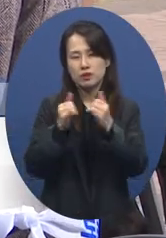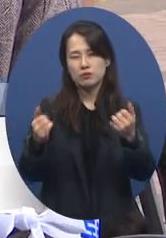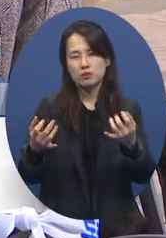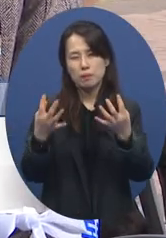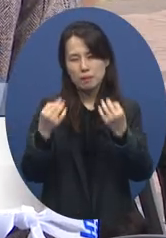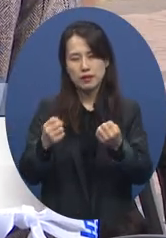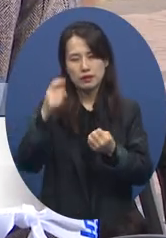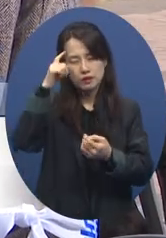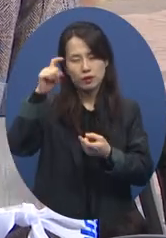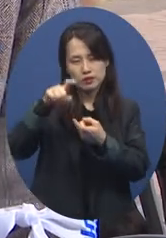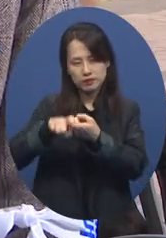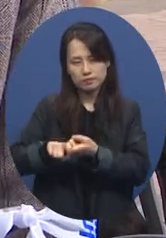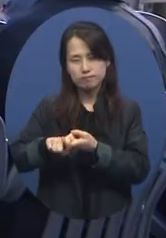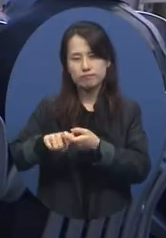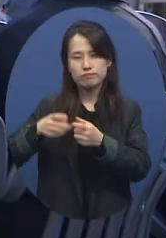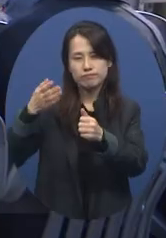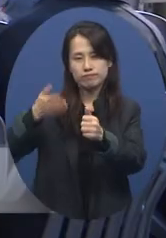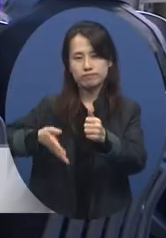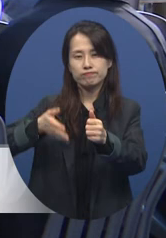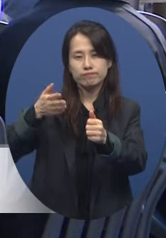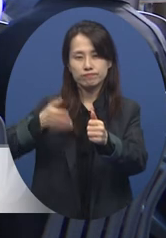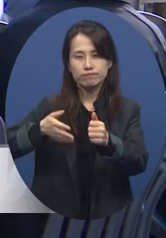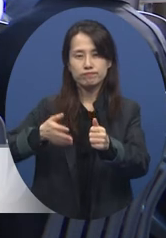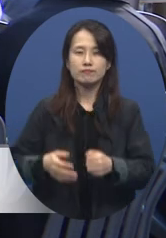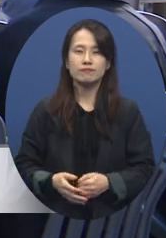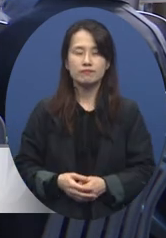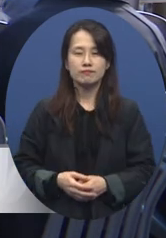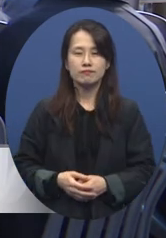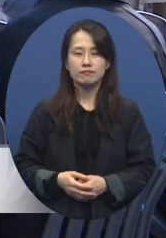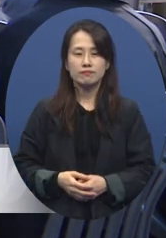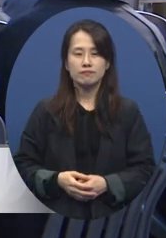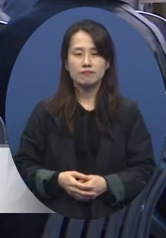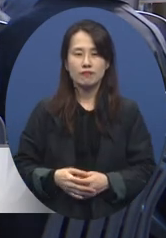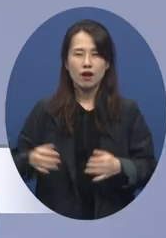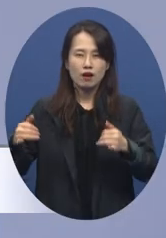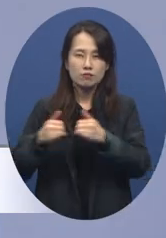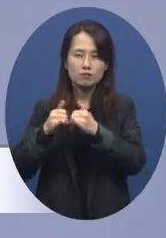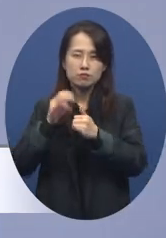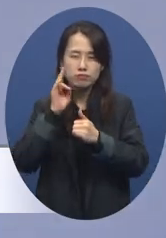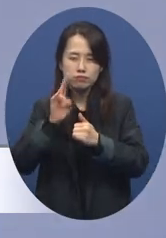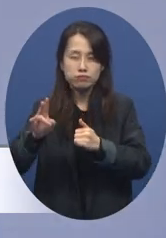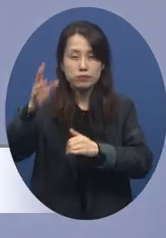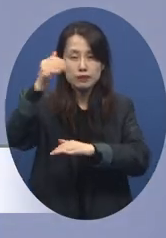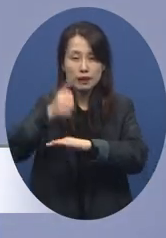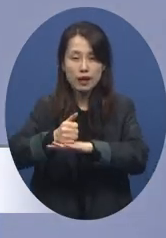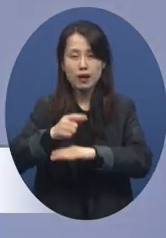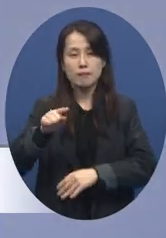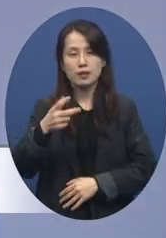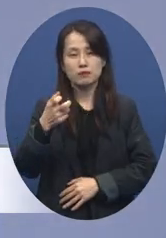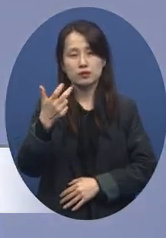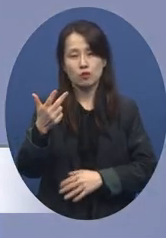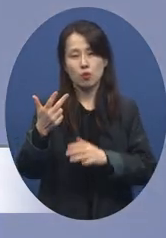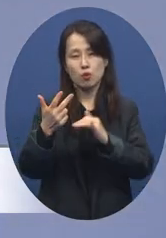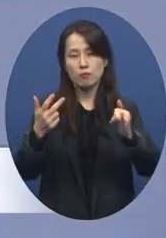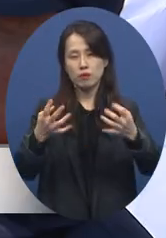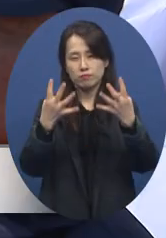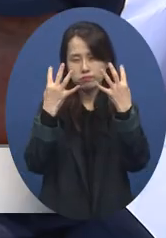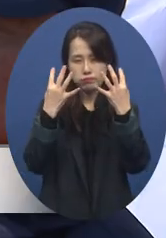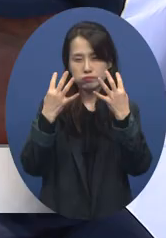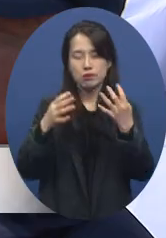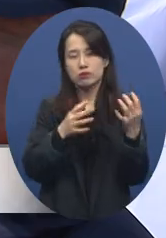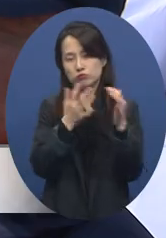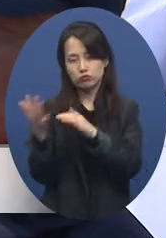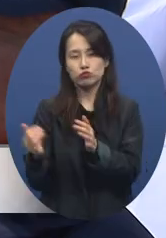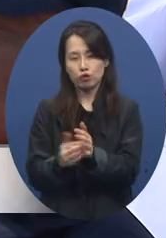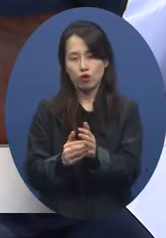관심 가져주셨으면 좋겠어요. 격렬한 항일 시위 결과 127명이 옷고를 치르거나 순국해 전국에서 가장